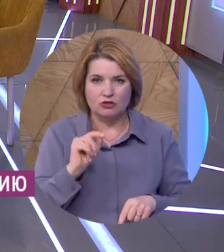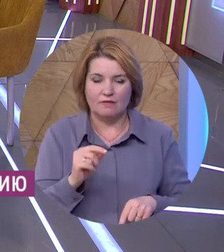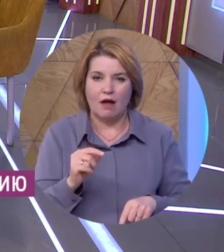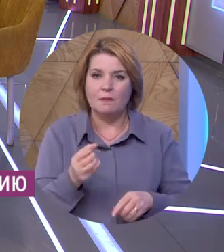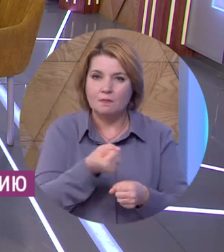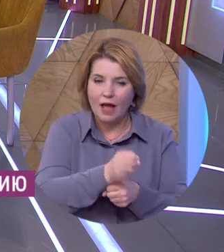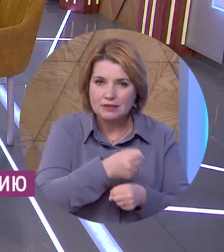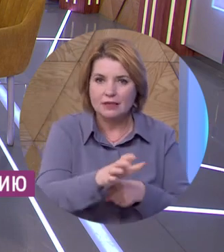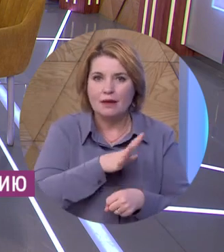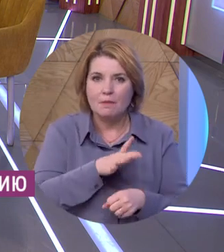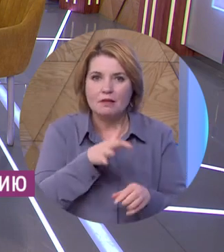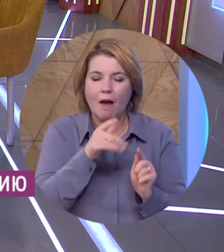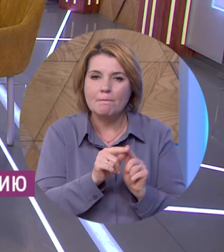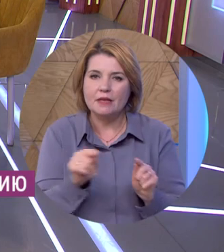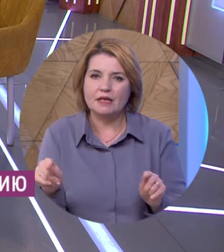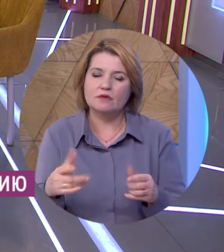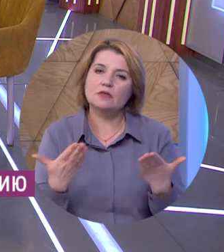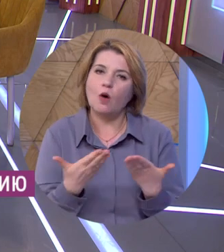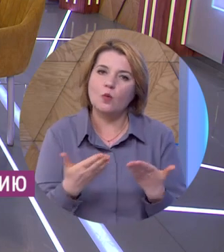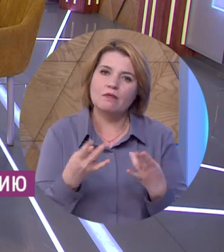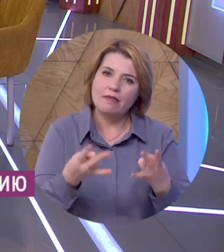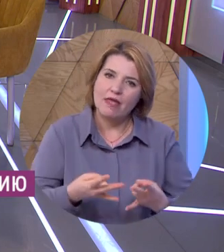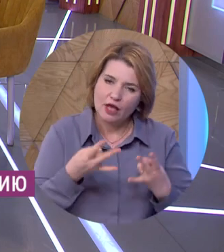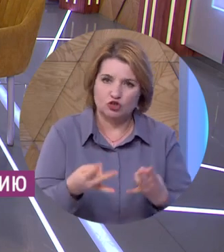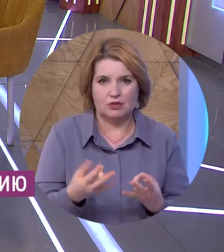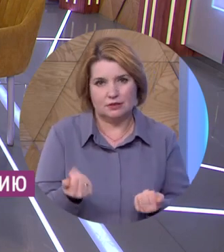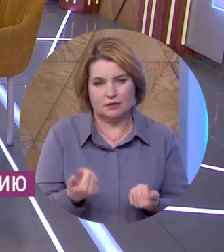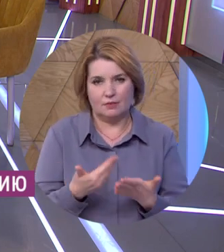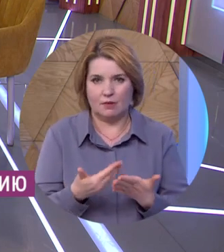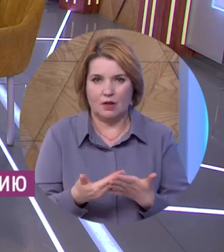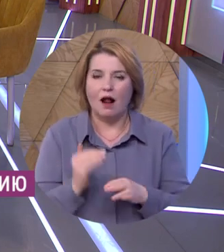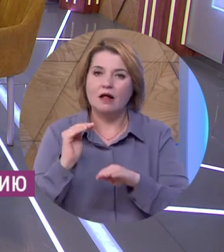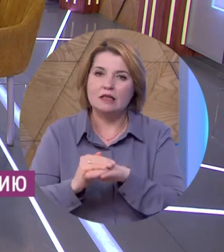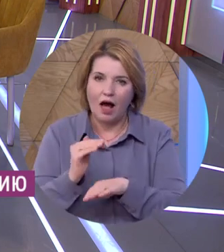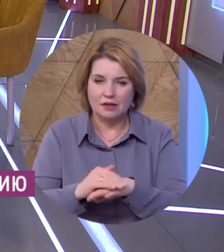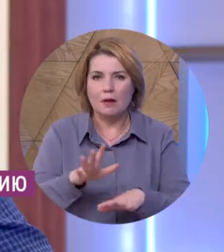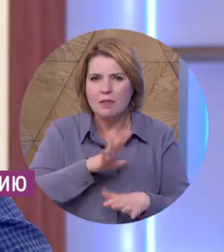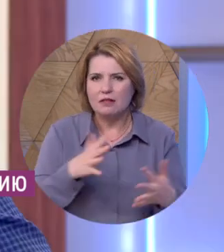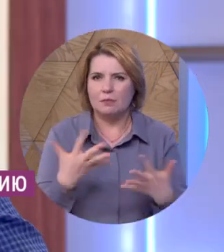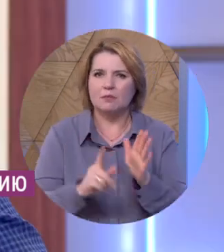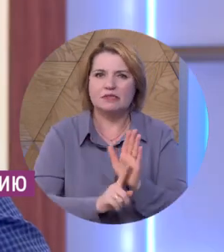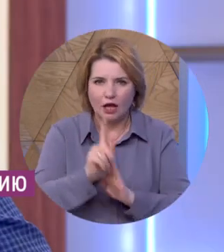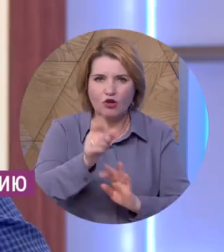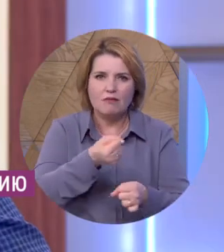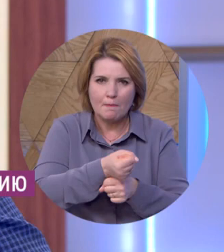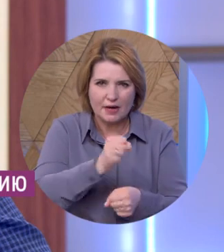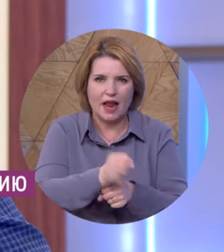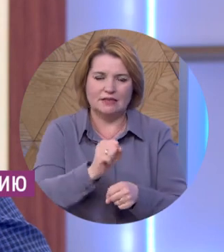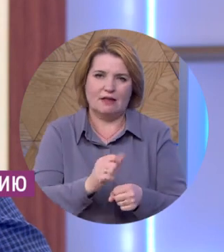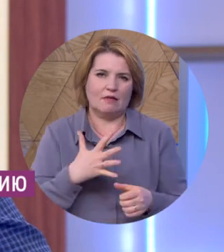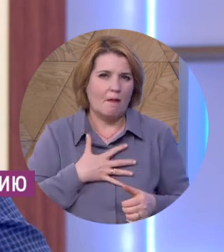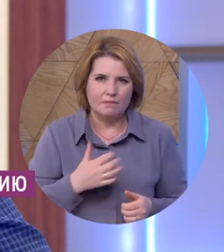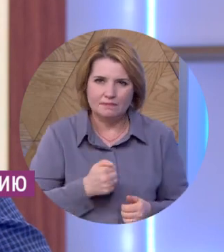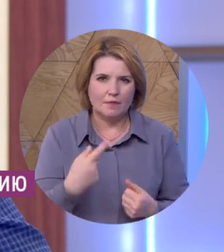периодами какой-то нежности, ласки, отката. То есть вот был прессинг, были какие-то